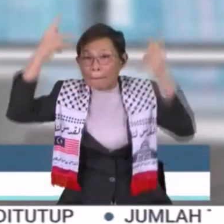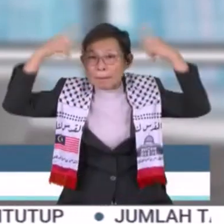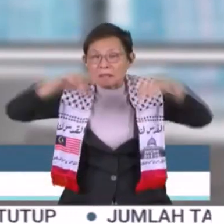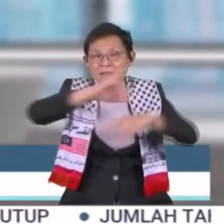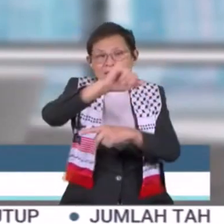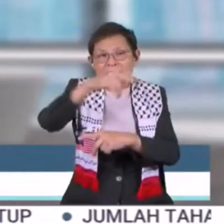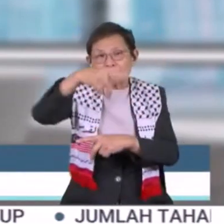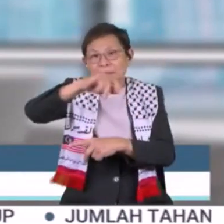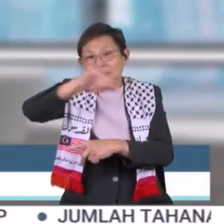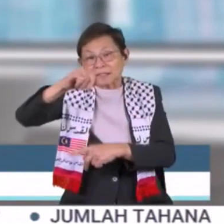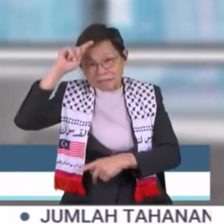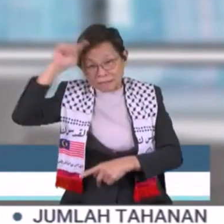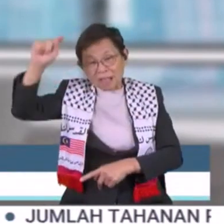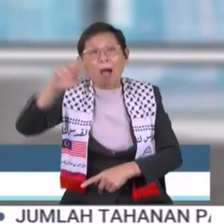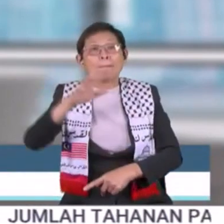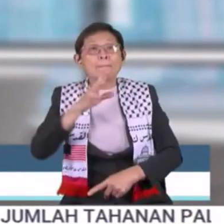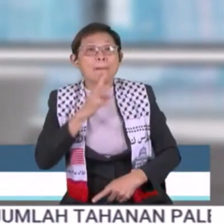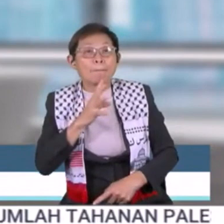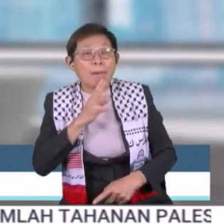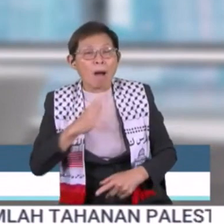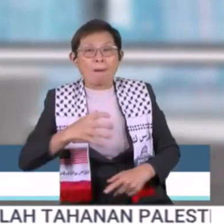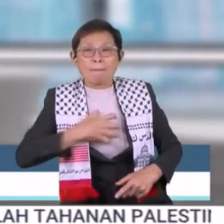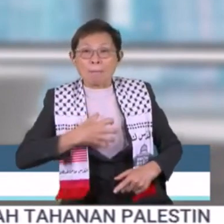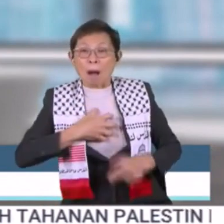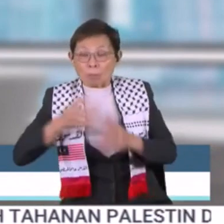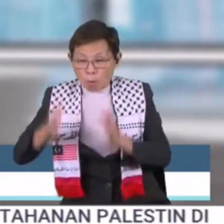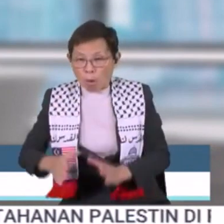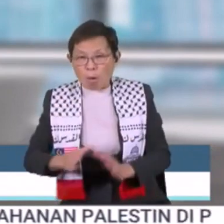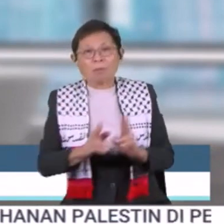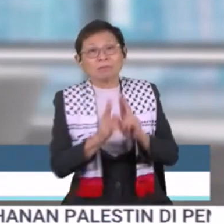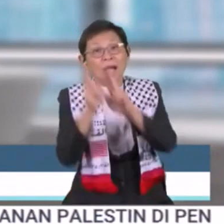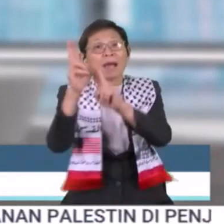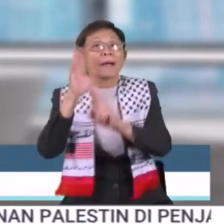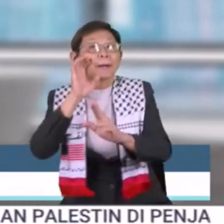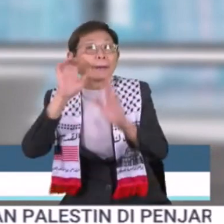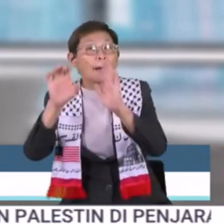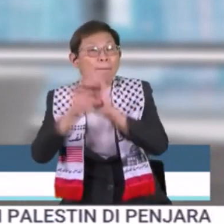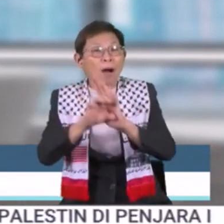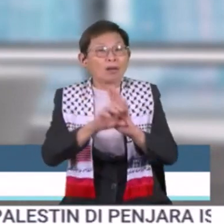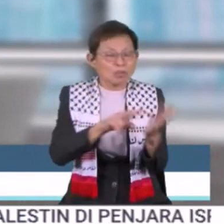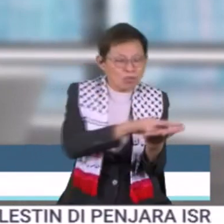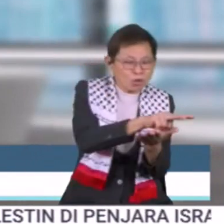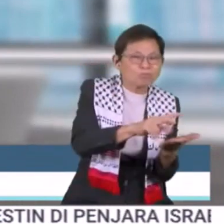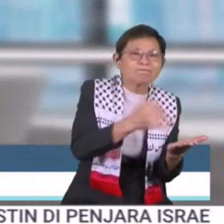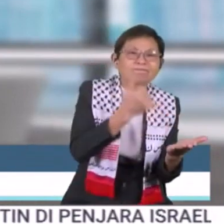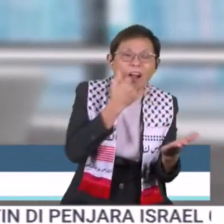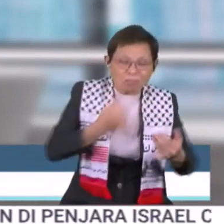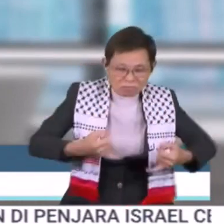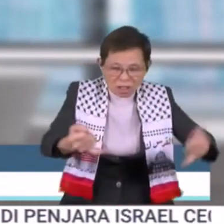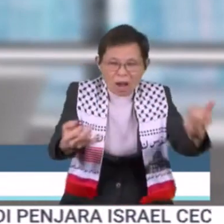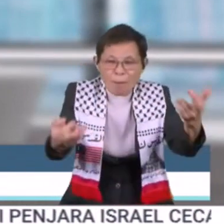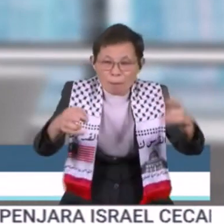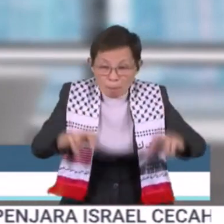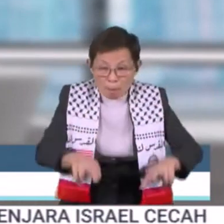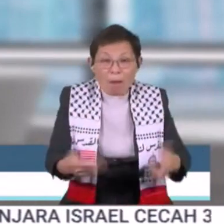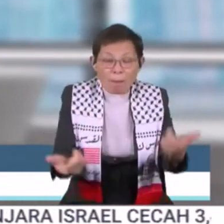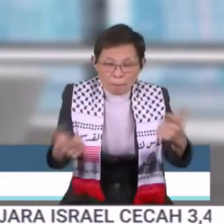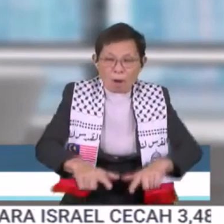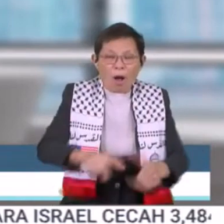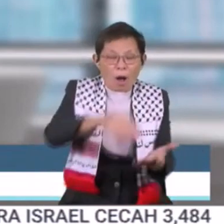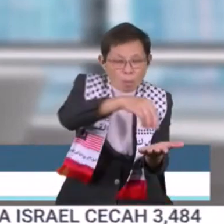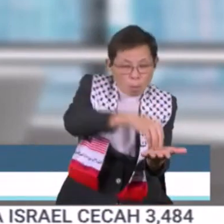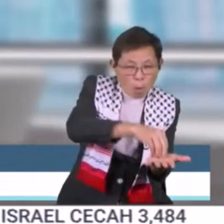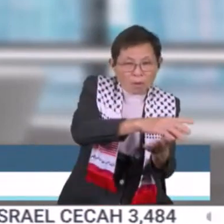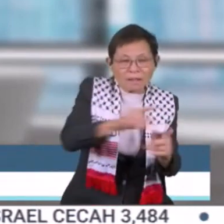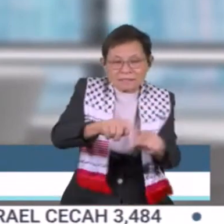jpj Terengganu zulkainan Yassin berkata pengadu hanya perlu memuat naik gambar atau video kesalahan jalan raya yang berlaku termasuk lokasi